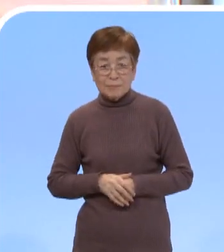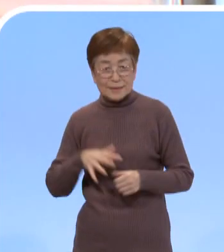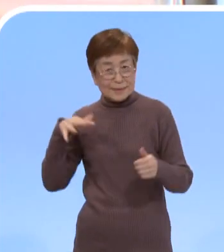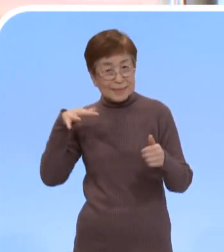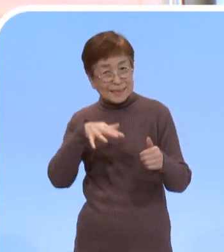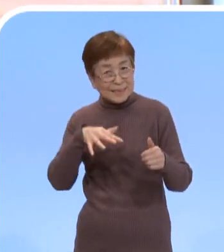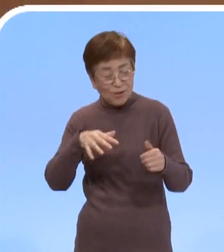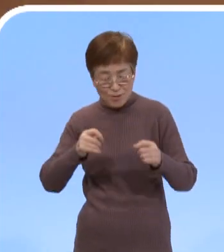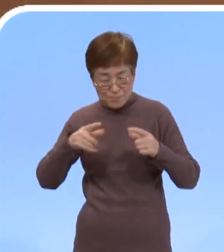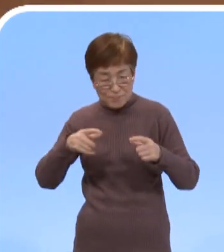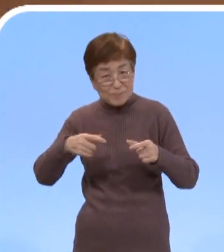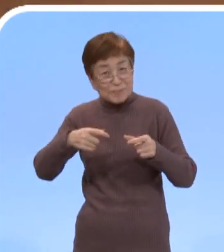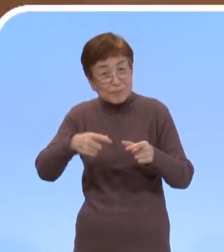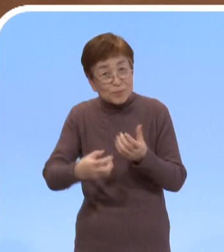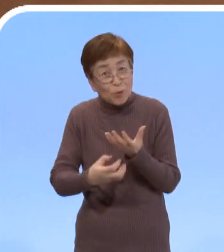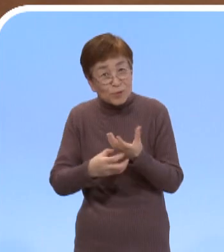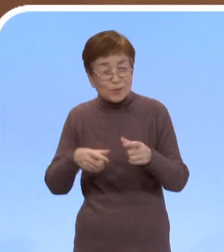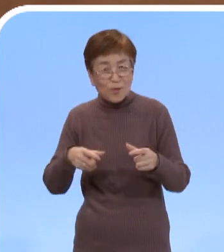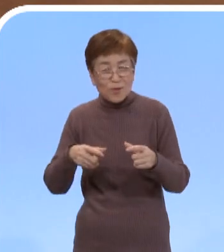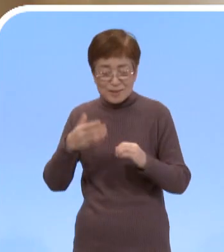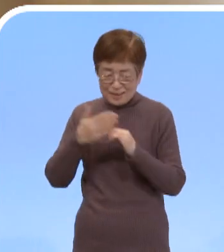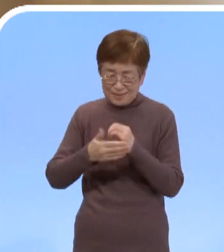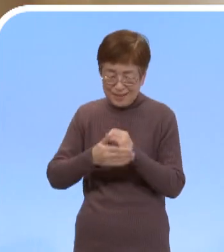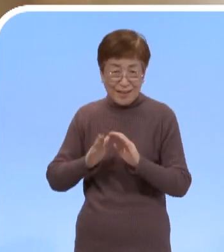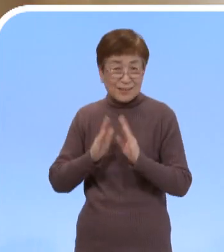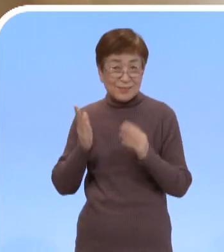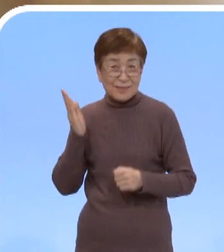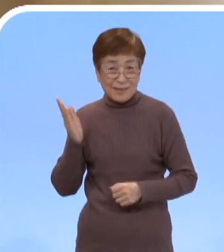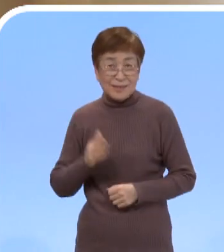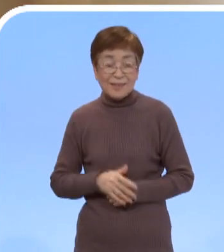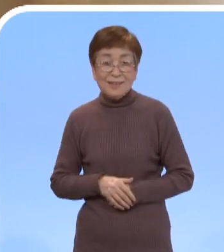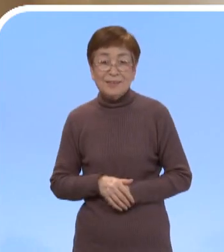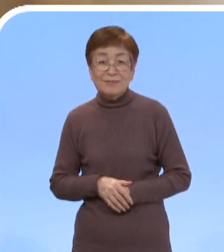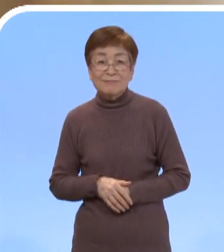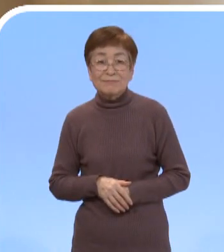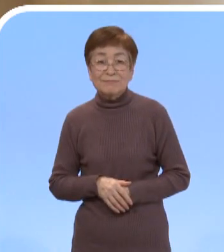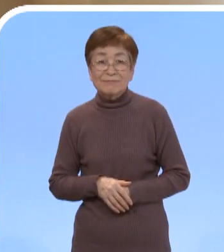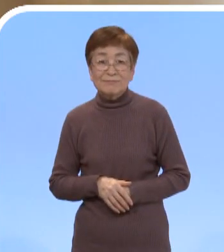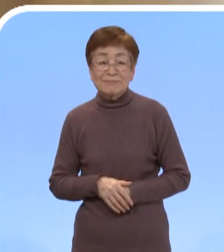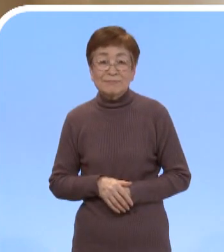早速人気メニューの自家製アーモンドトーストの撮影から。